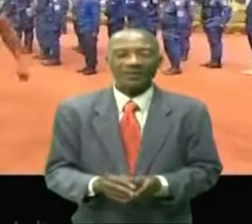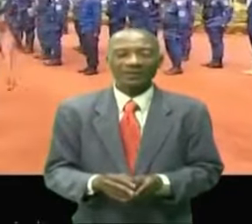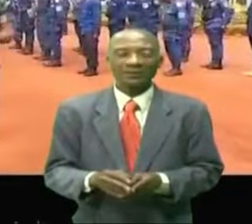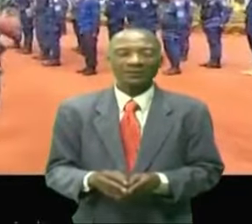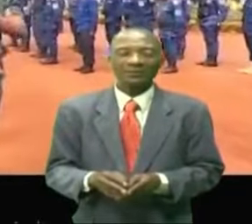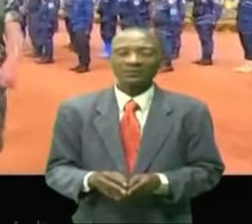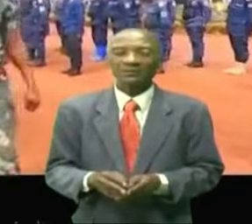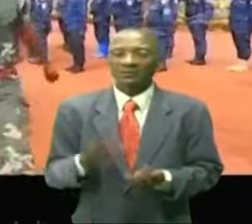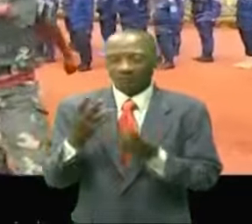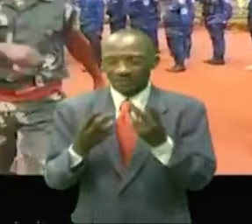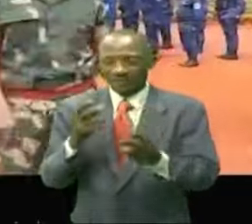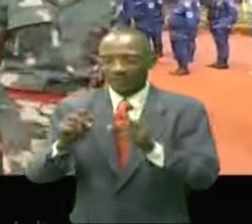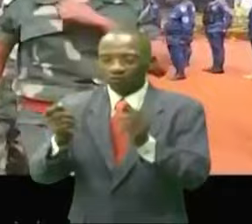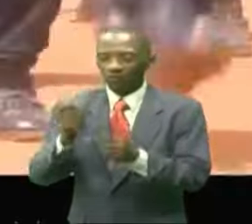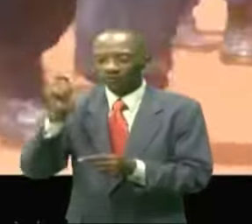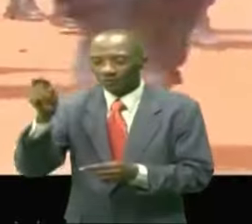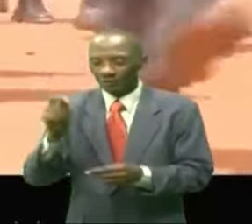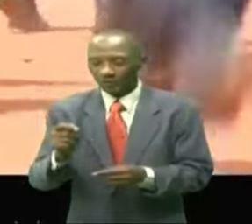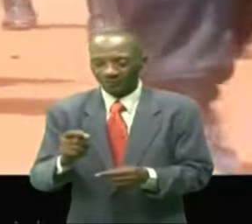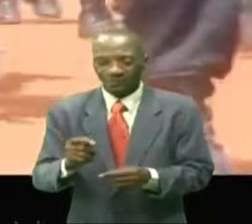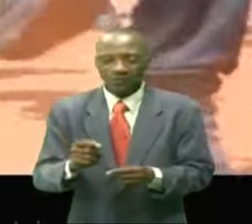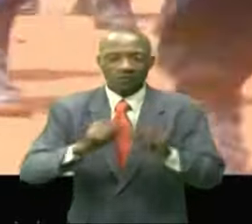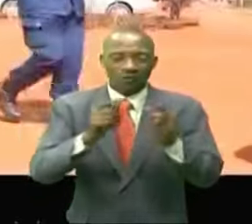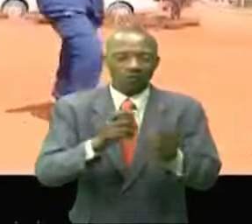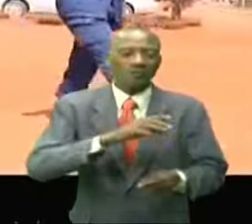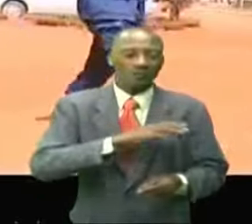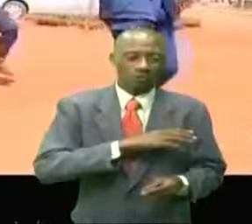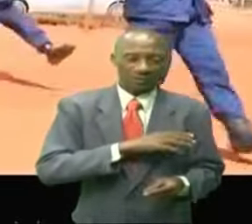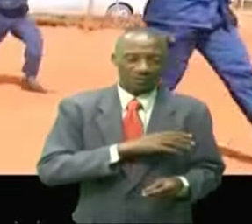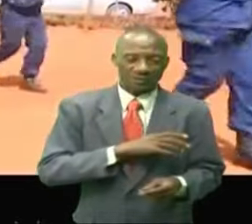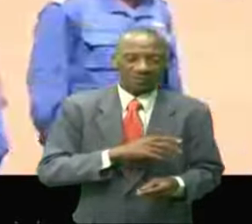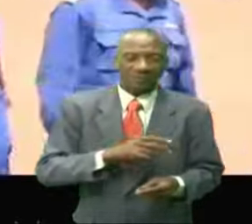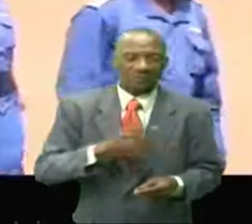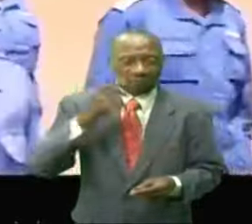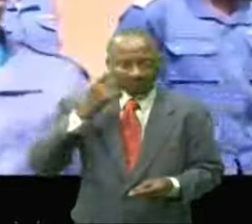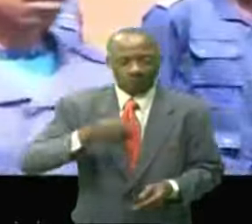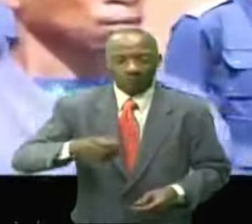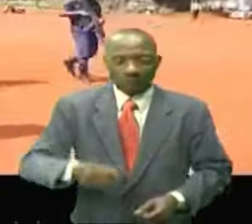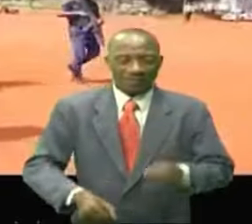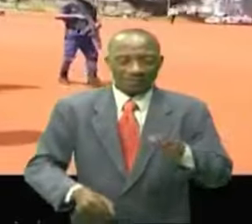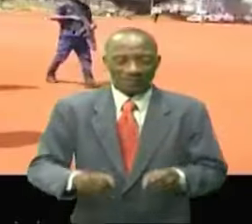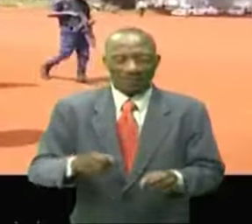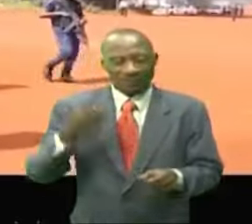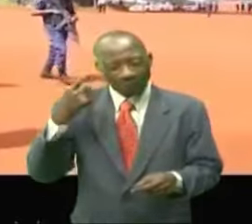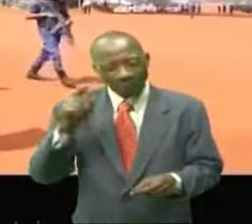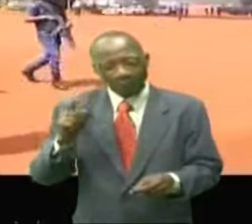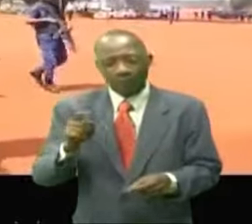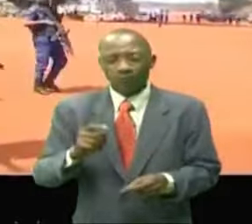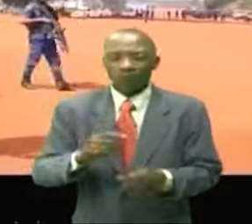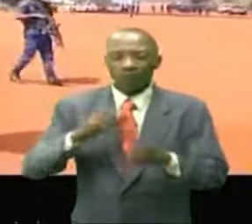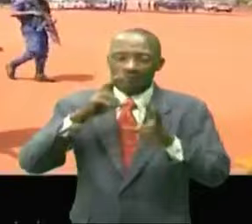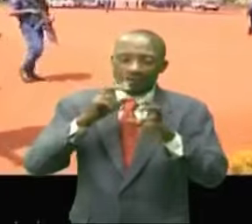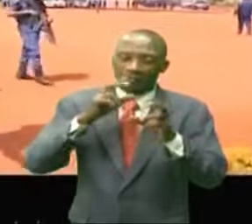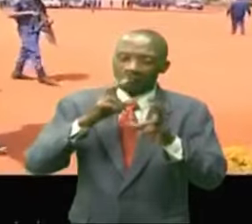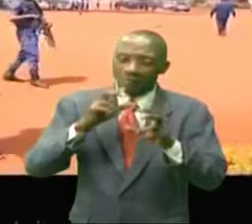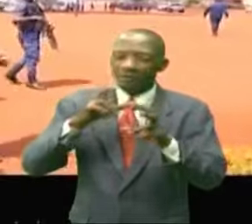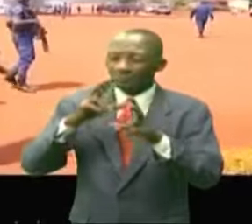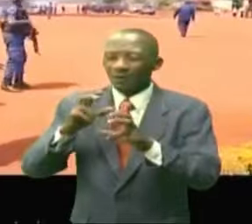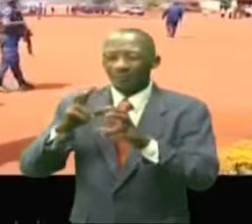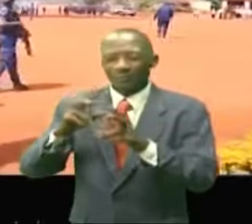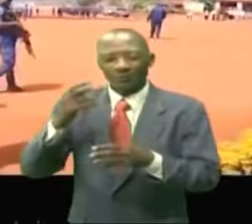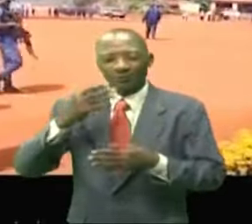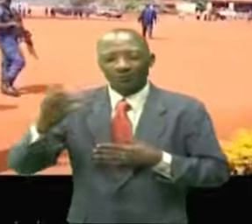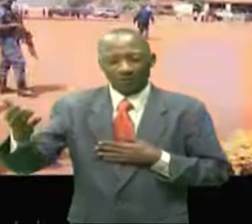et FARDC. Les exercices de simulation, les gestes à poser, la cadence et même l'état de la fanfare, Christophe